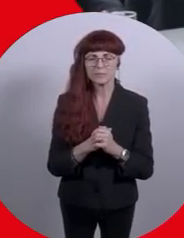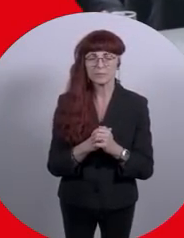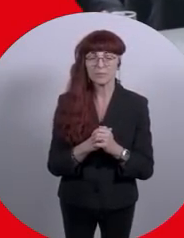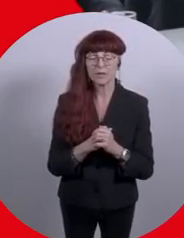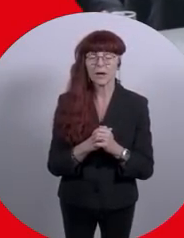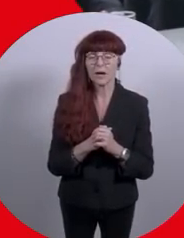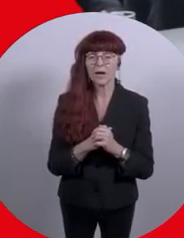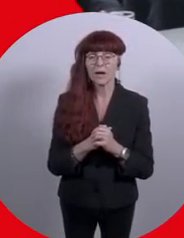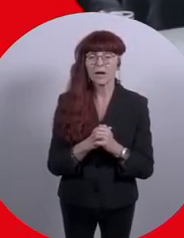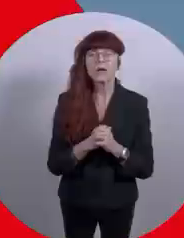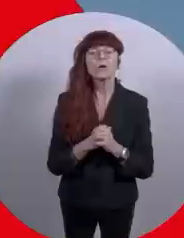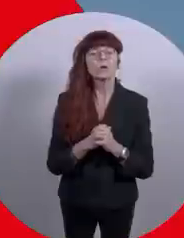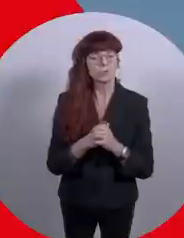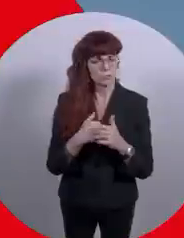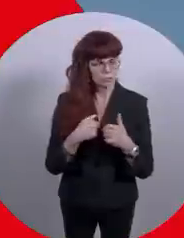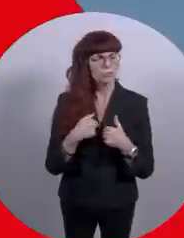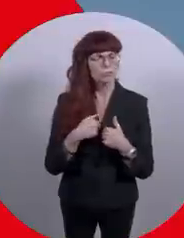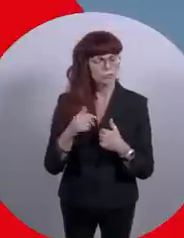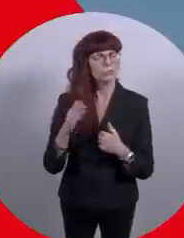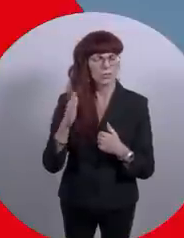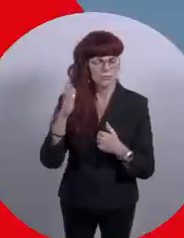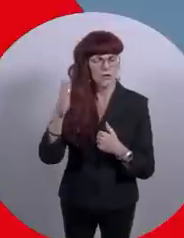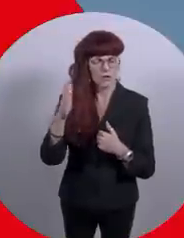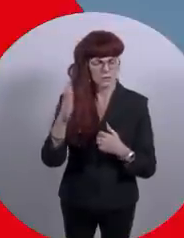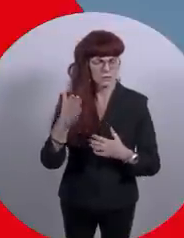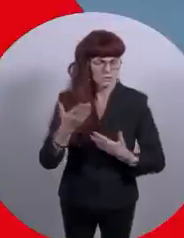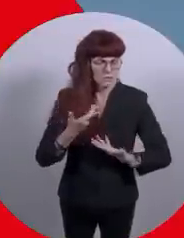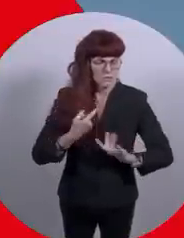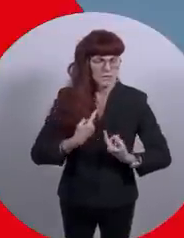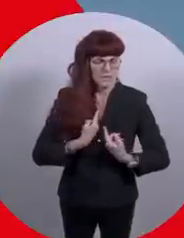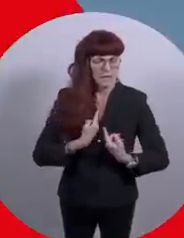und werde das bin ich mir